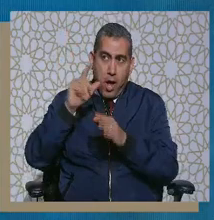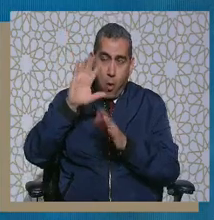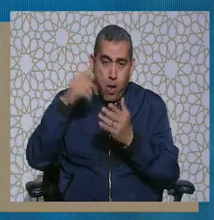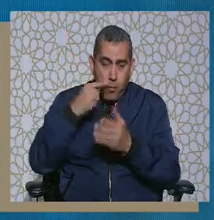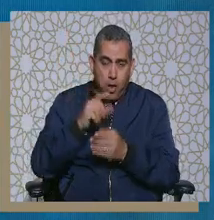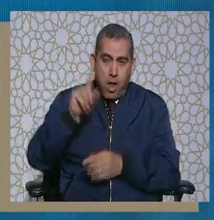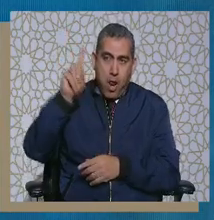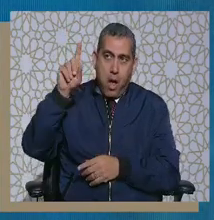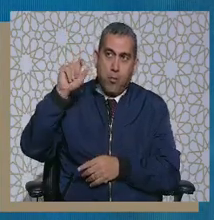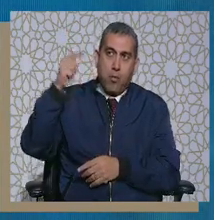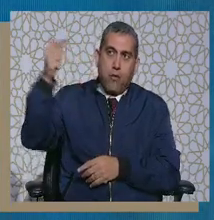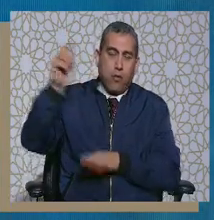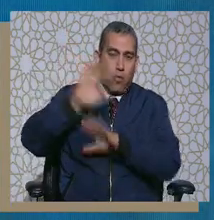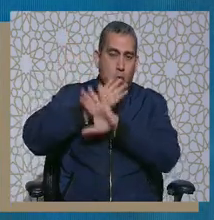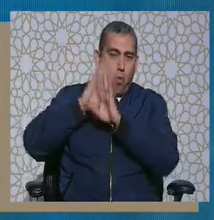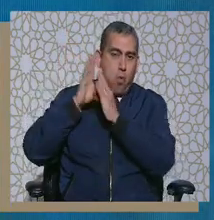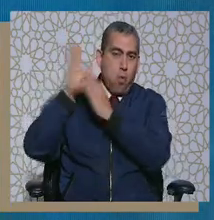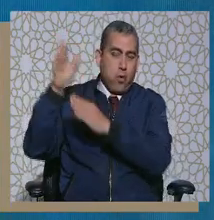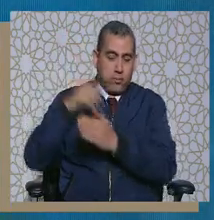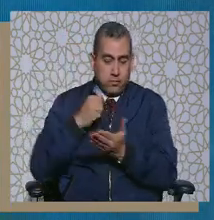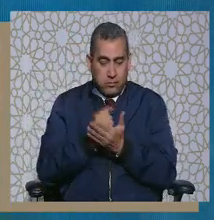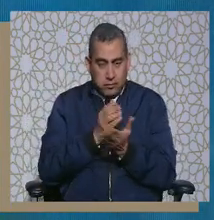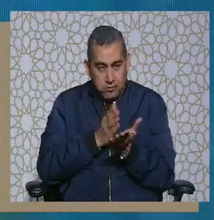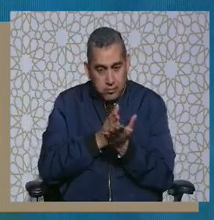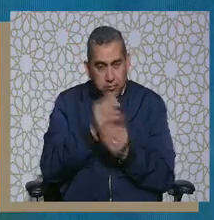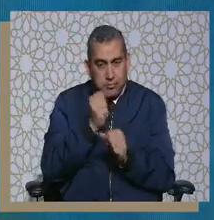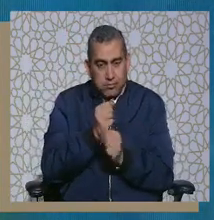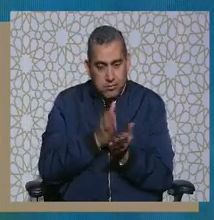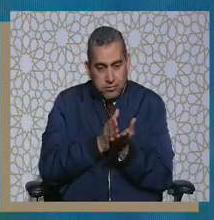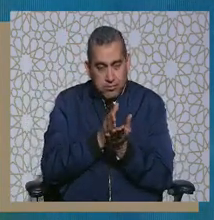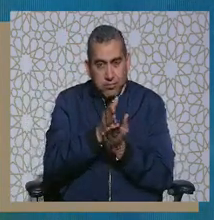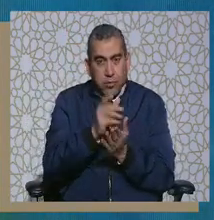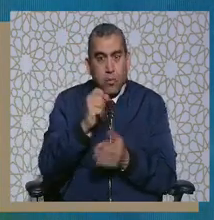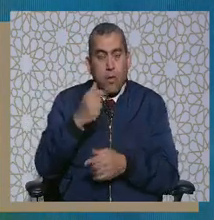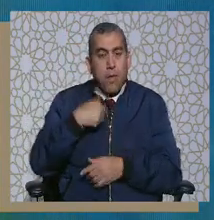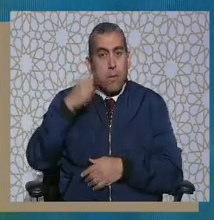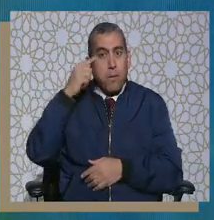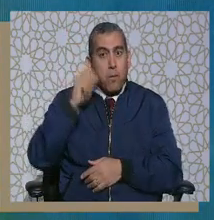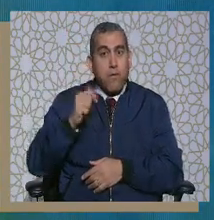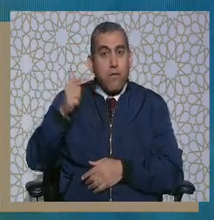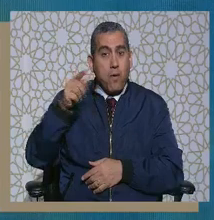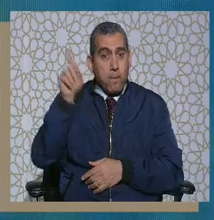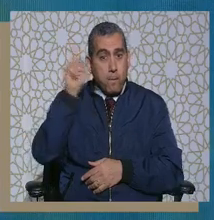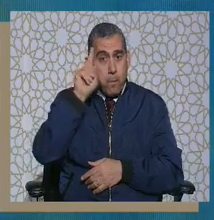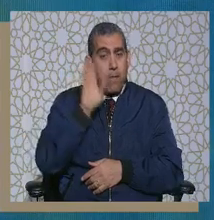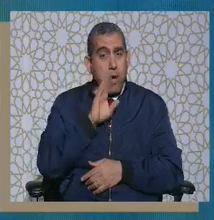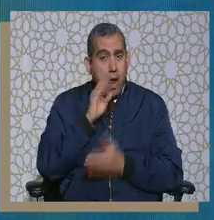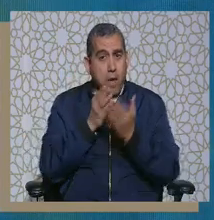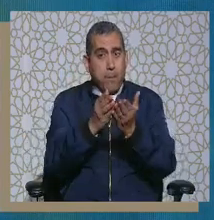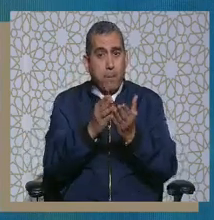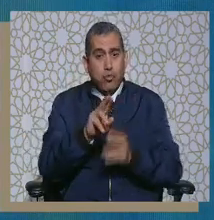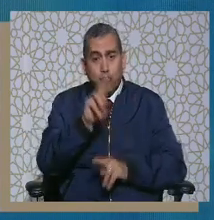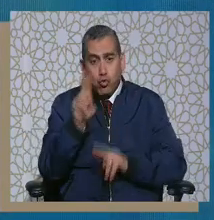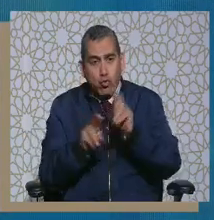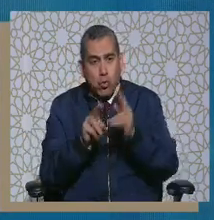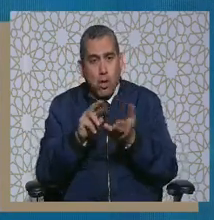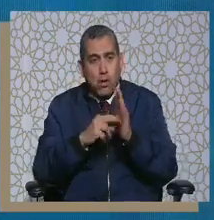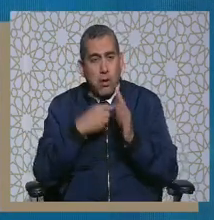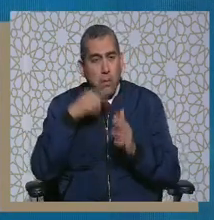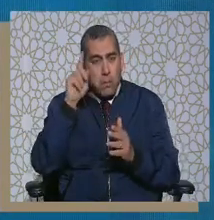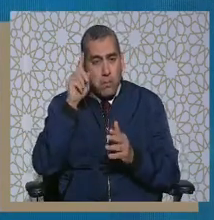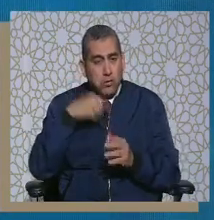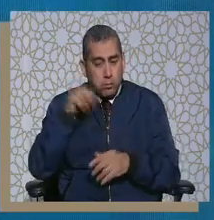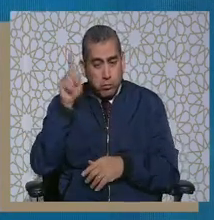جدا ان انت دائما اذا كنت مفوضا ولا تعلم تعلم واسال اذا كنت لا